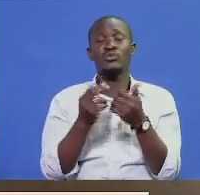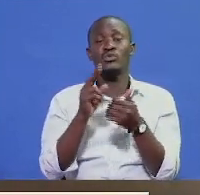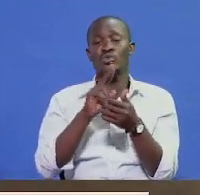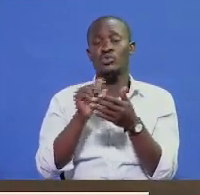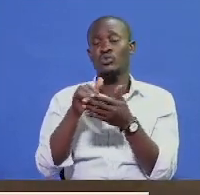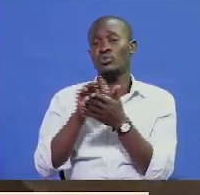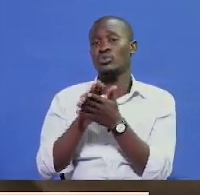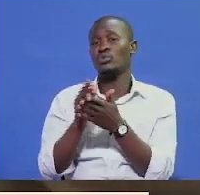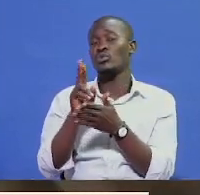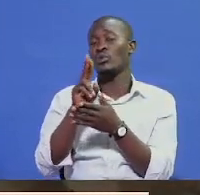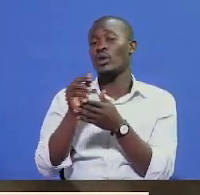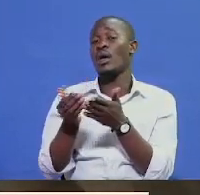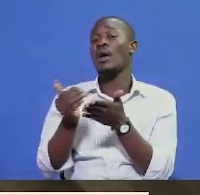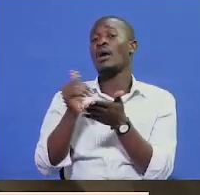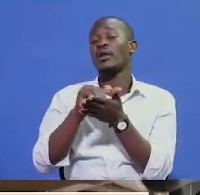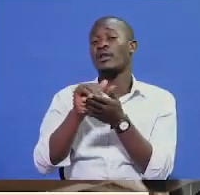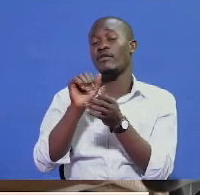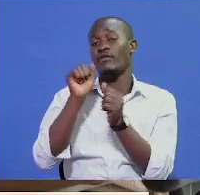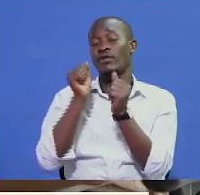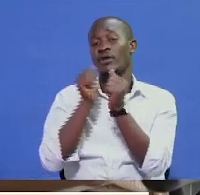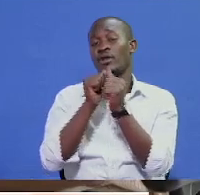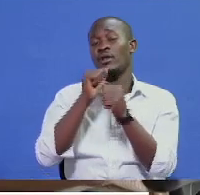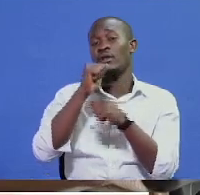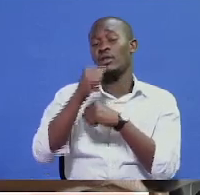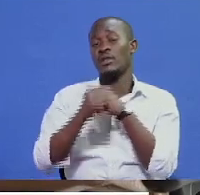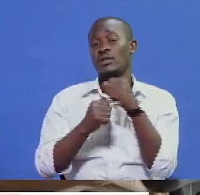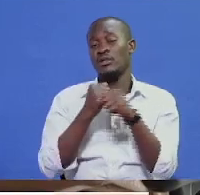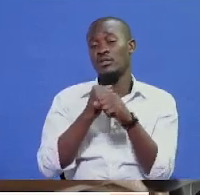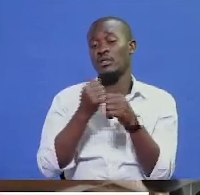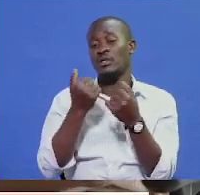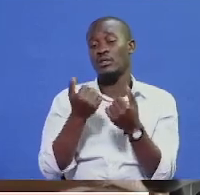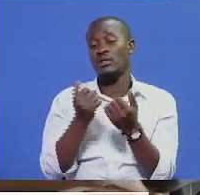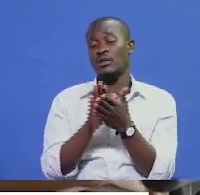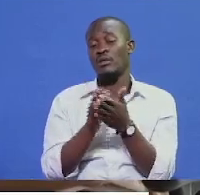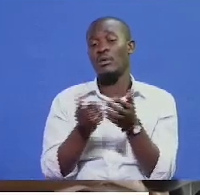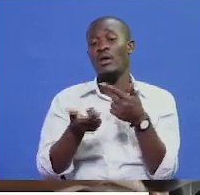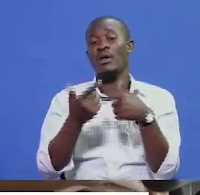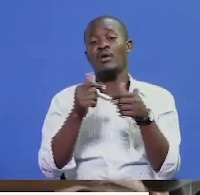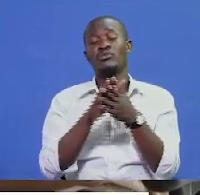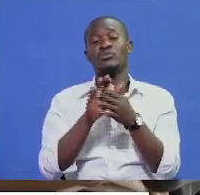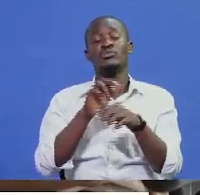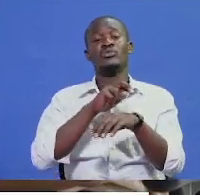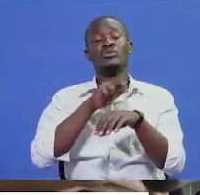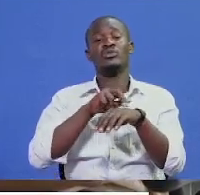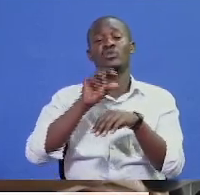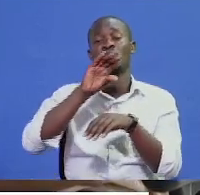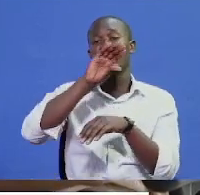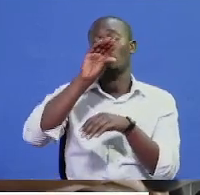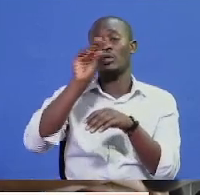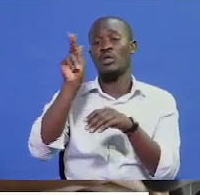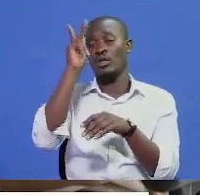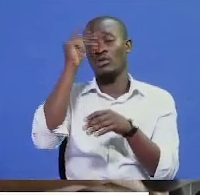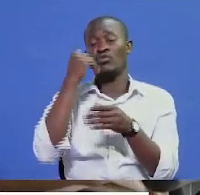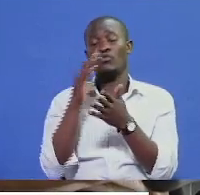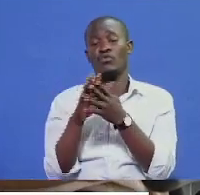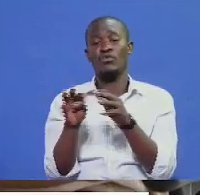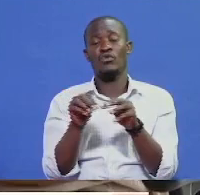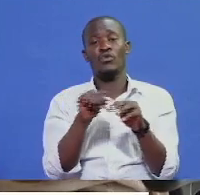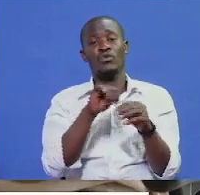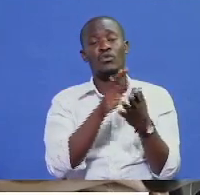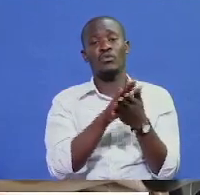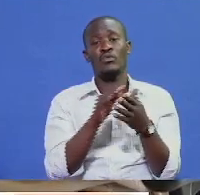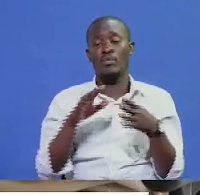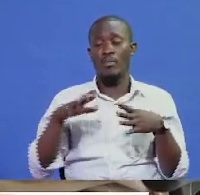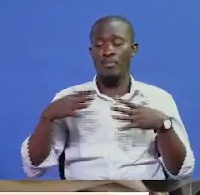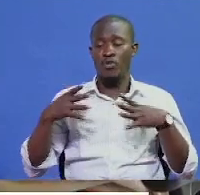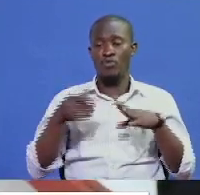kutumika tena kwa hadi miaka 10, na kwa sasa amefika nchini Kenya kuhamasisha jamii kutumia vikombe